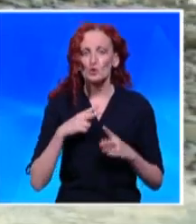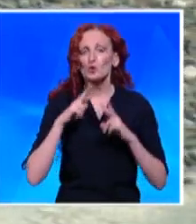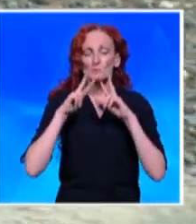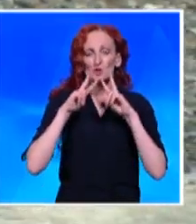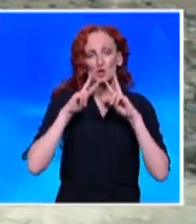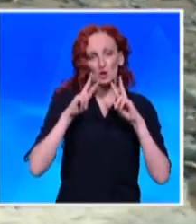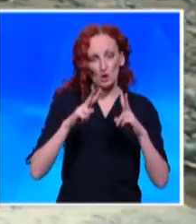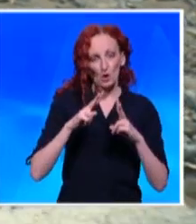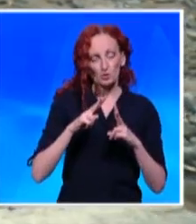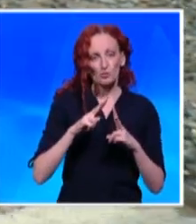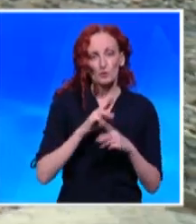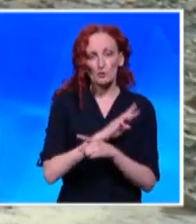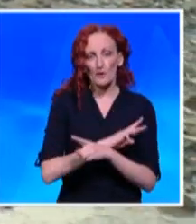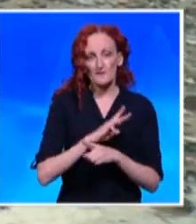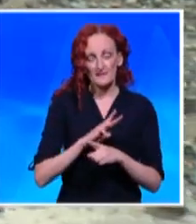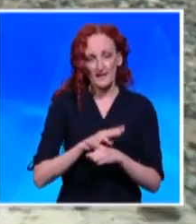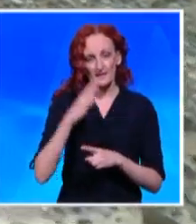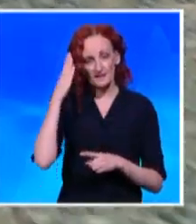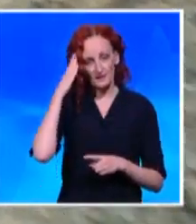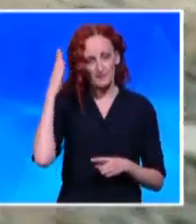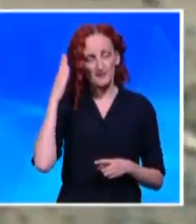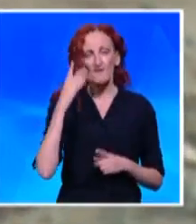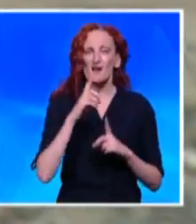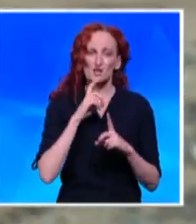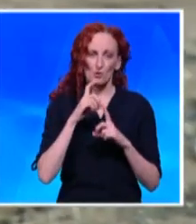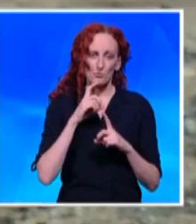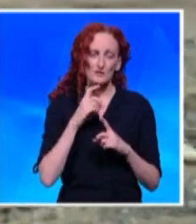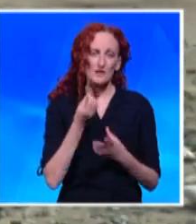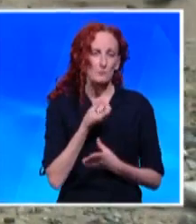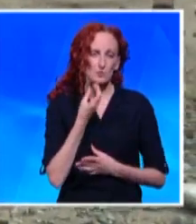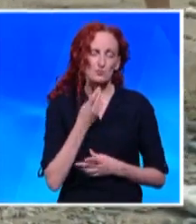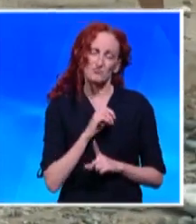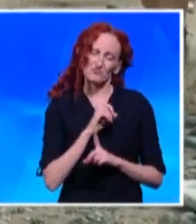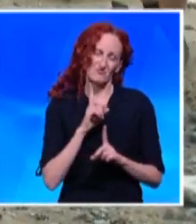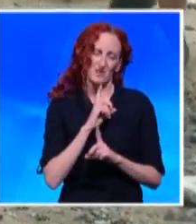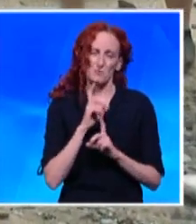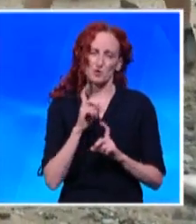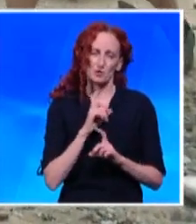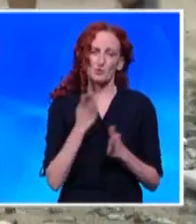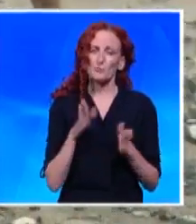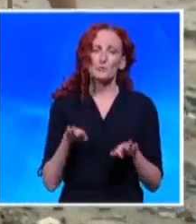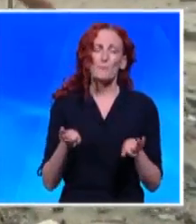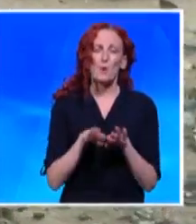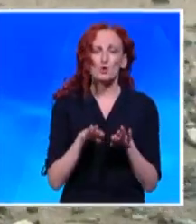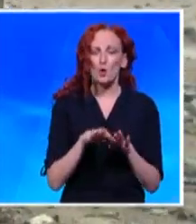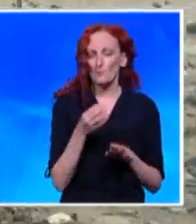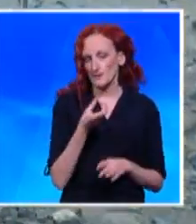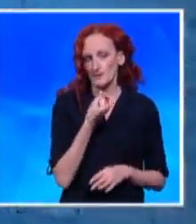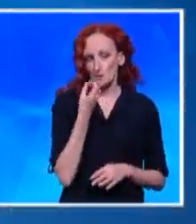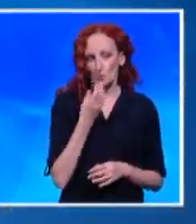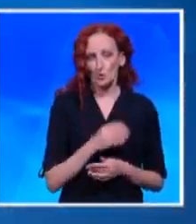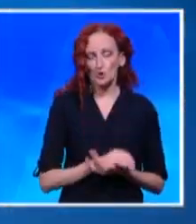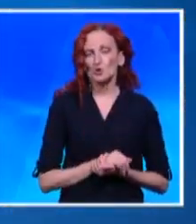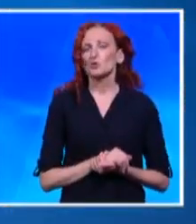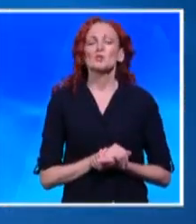от госпожа Динкова. Вашия коментар по случилото си? Не мога да коментирам такъв случай. Аз вярвам на